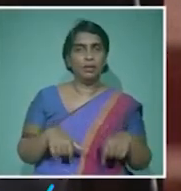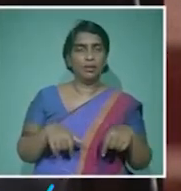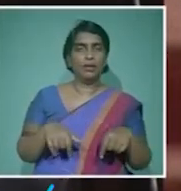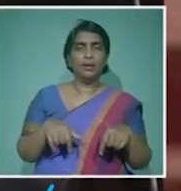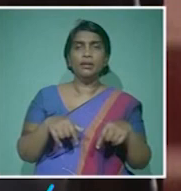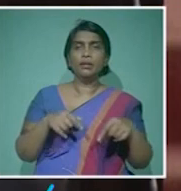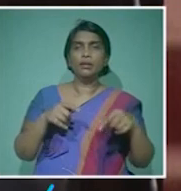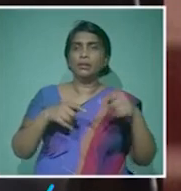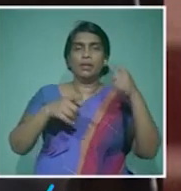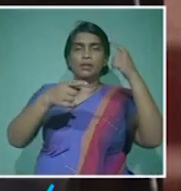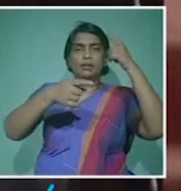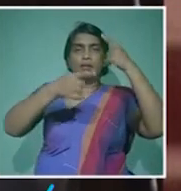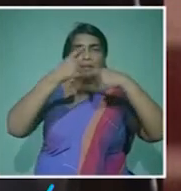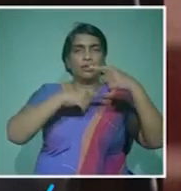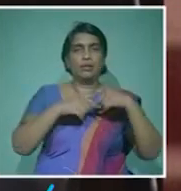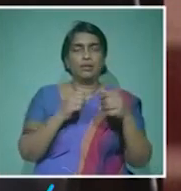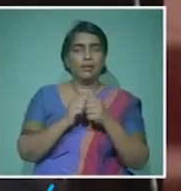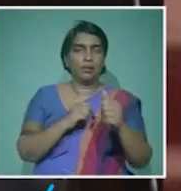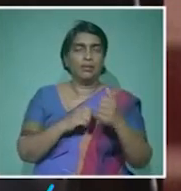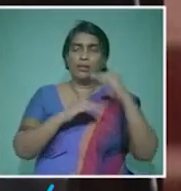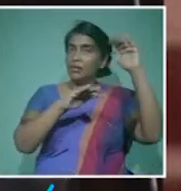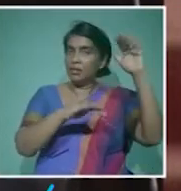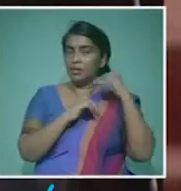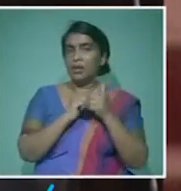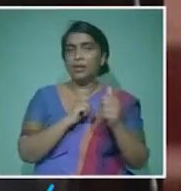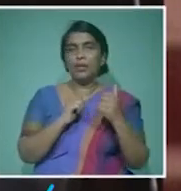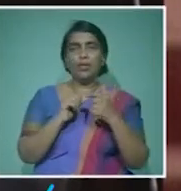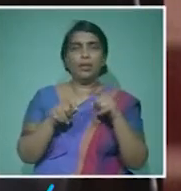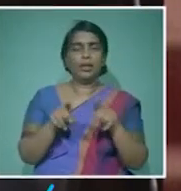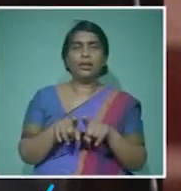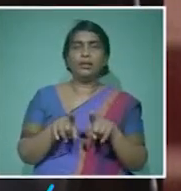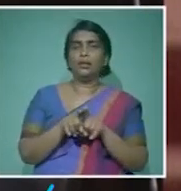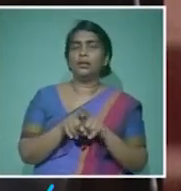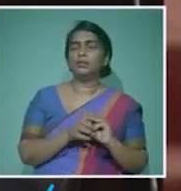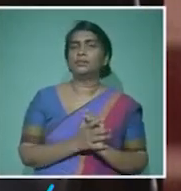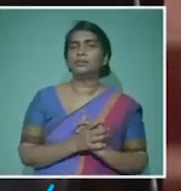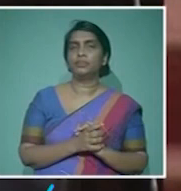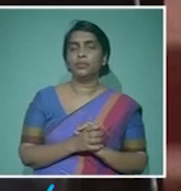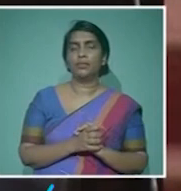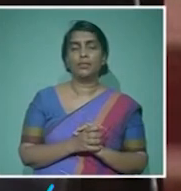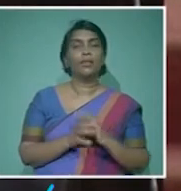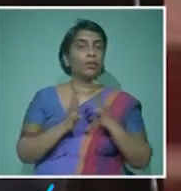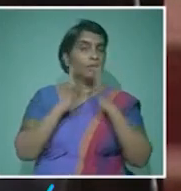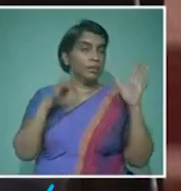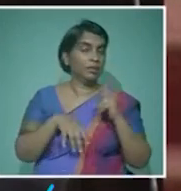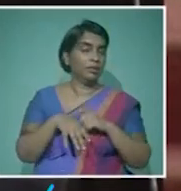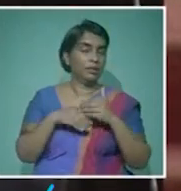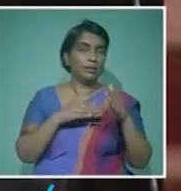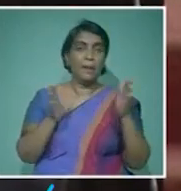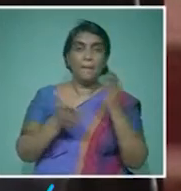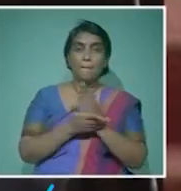සහ තුර්කි රාජ්‍යයන් වලින් තමයි ආනයනය කටයුතු සිදු කරන්නේ. ඒ මාසයක් විතර මේ විශාල කාලයක් මේ තිරුංගු